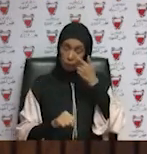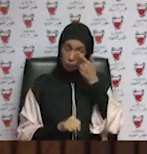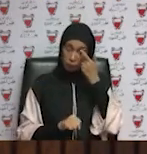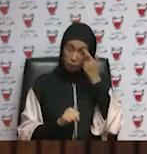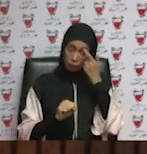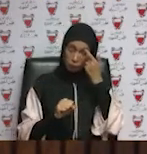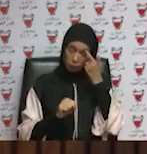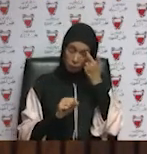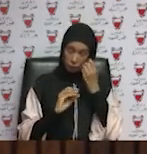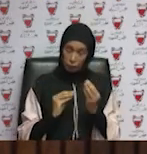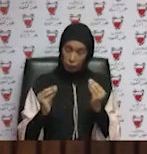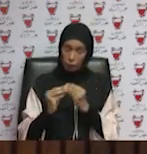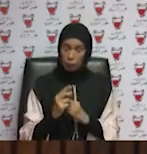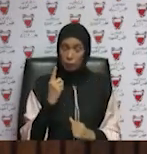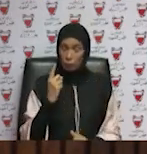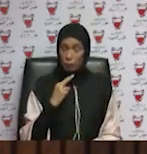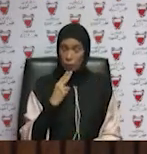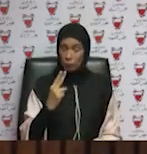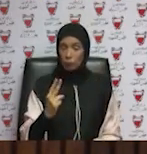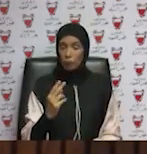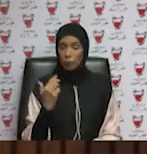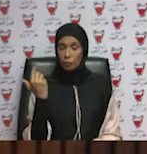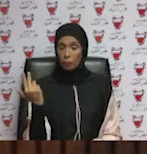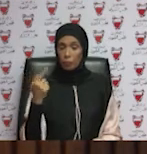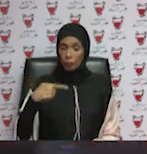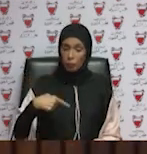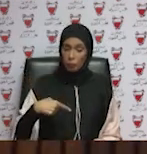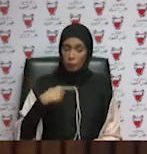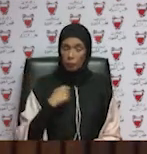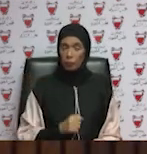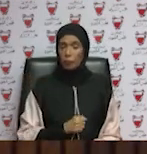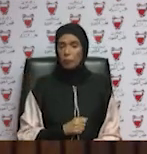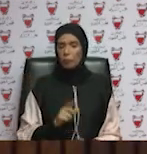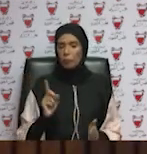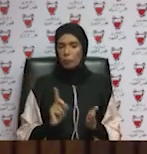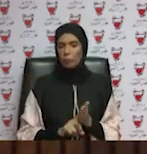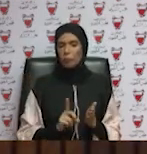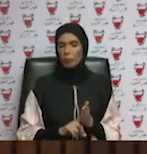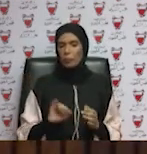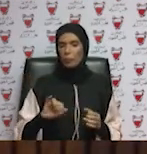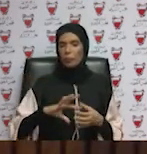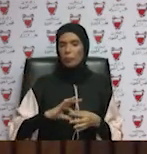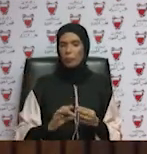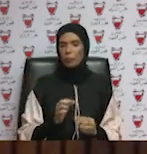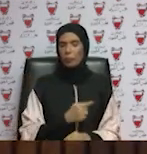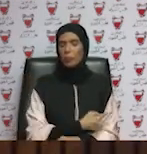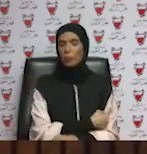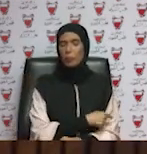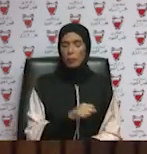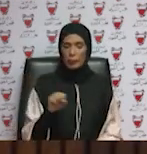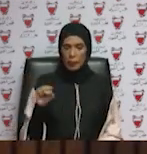المعدل بالقانون رقم 1 لسنة 2019، والذي أوجب على المؤسسات الصحية